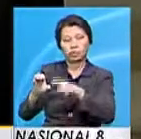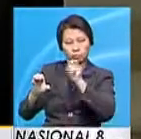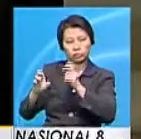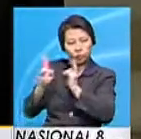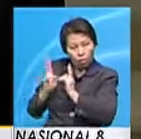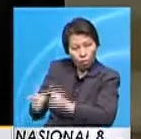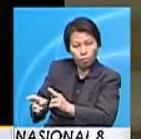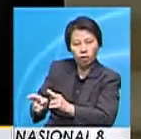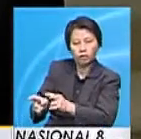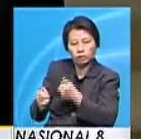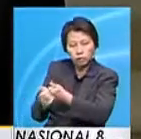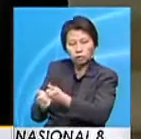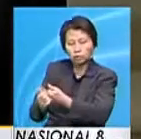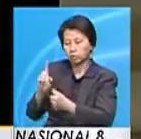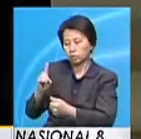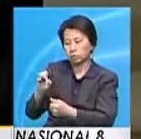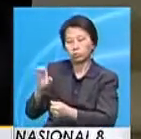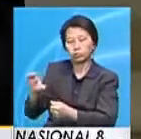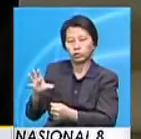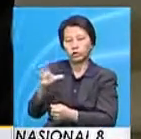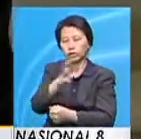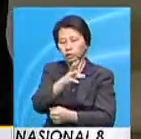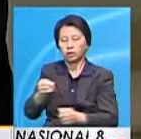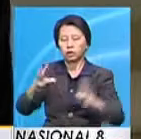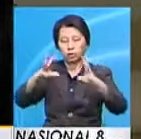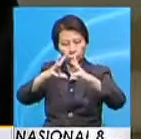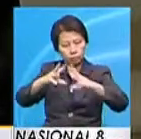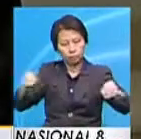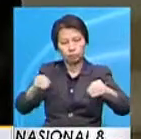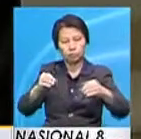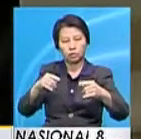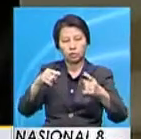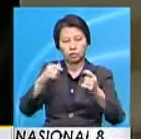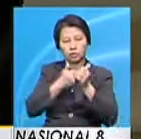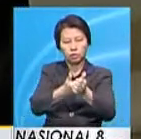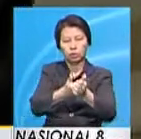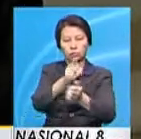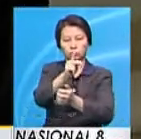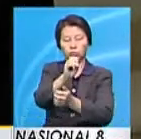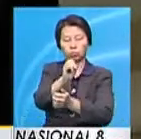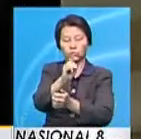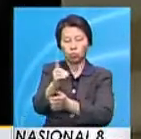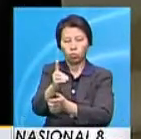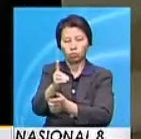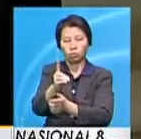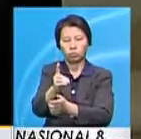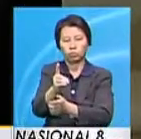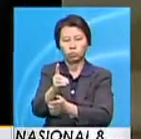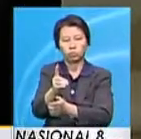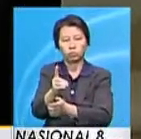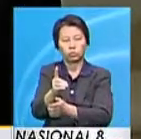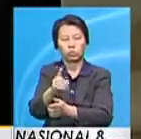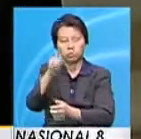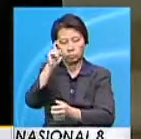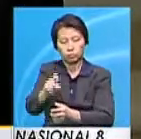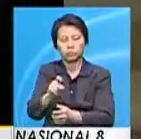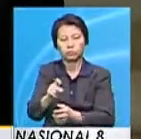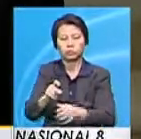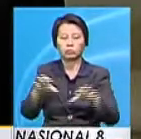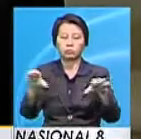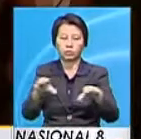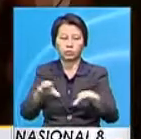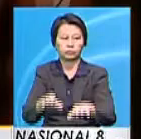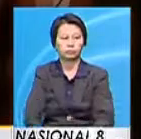sepenuhnya dan juga penyelesaian kepada code of conduct, binding code of conduct naklah